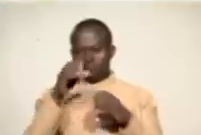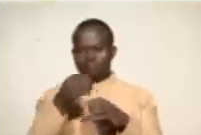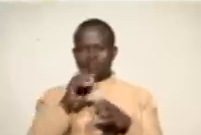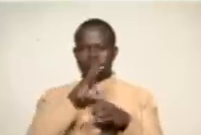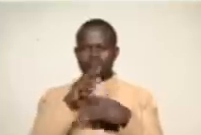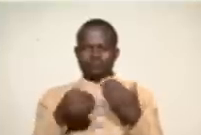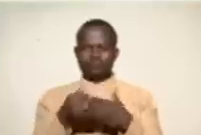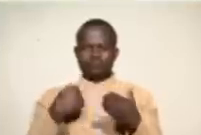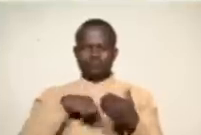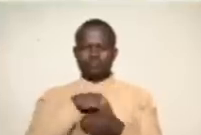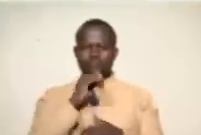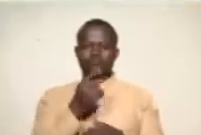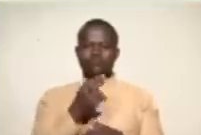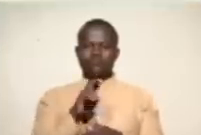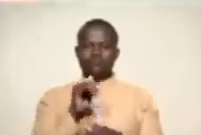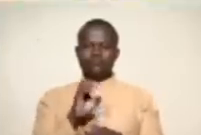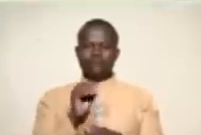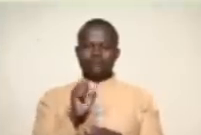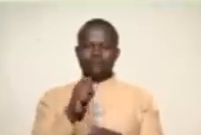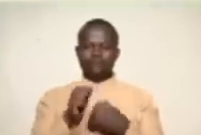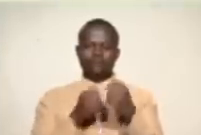gihugu cya Cote d'Ivoire muri Mutarama